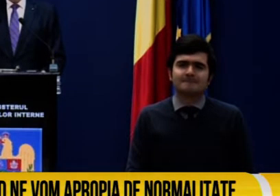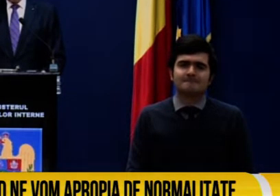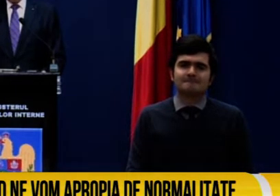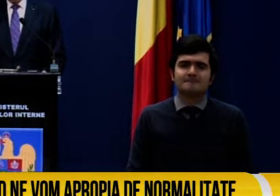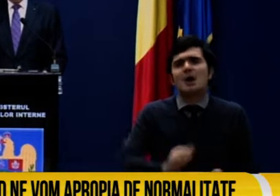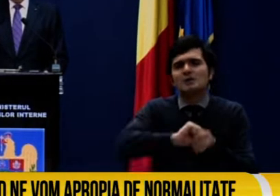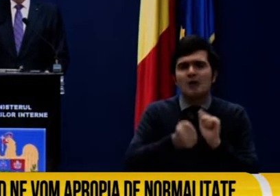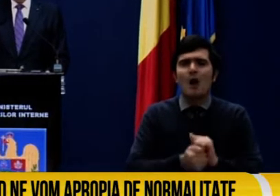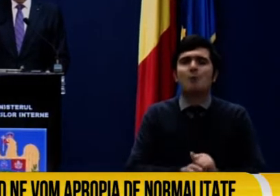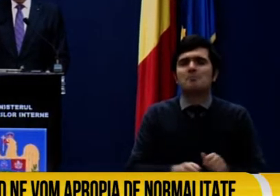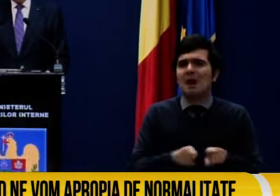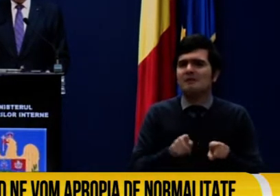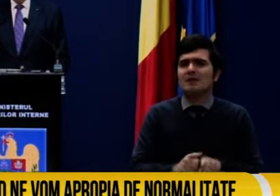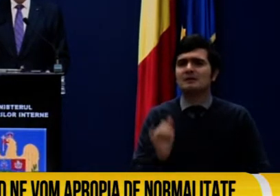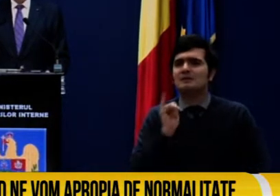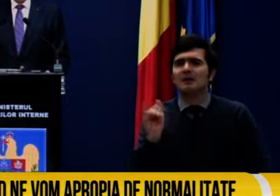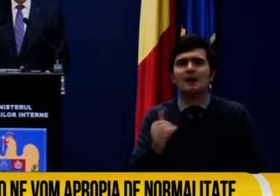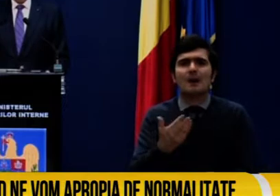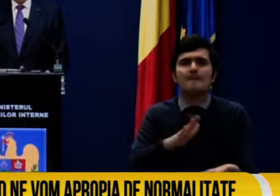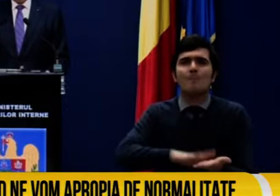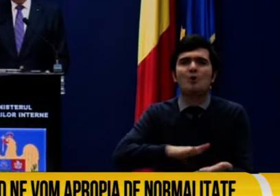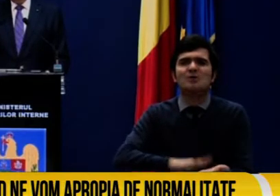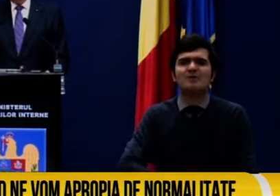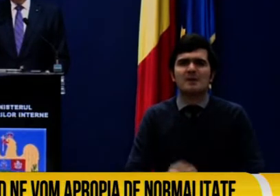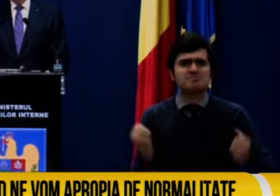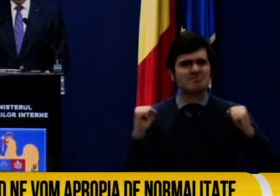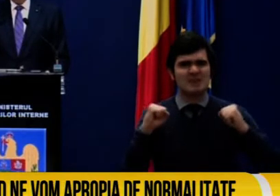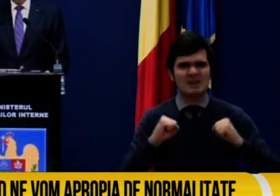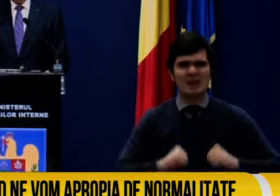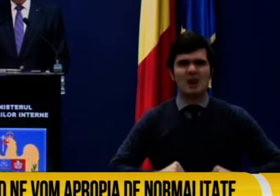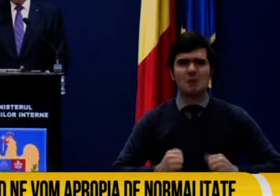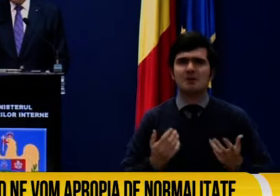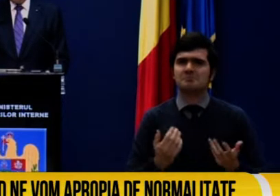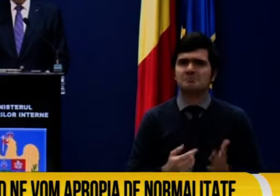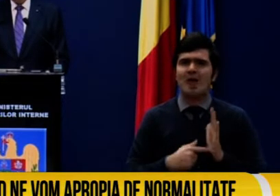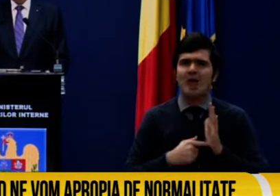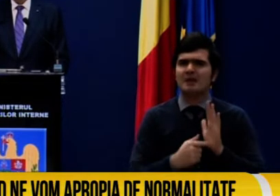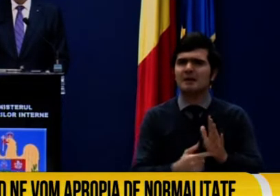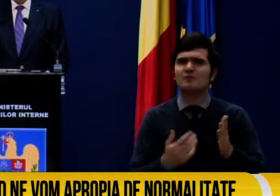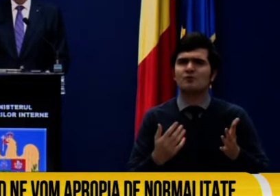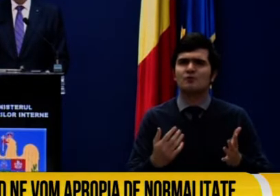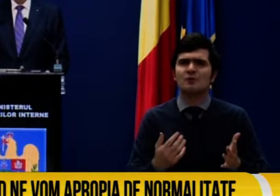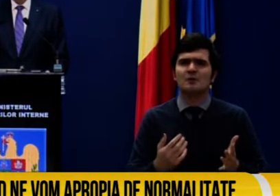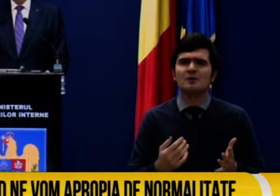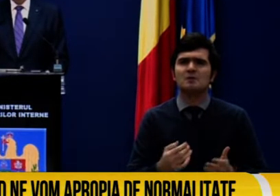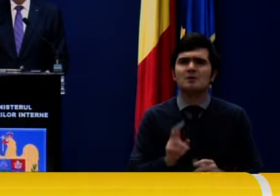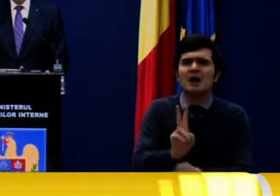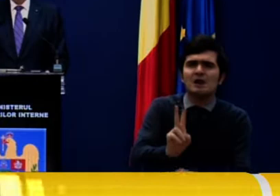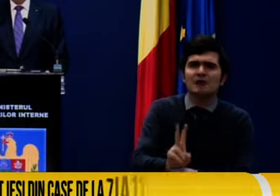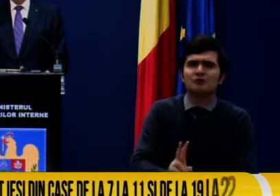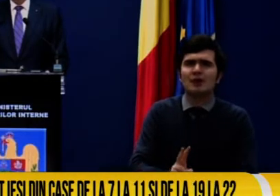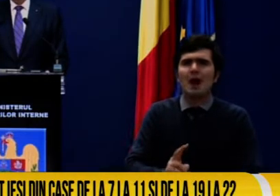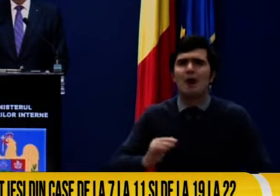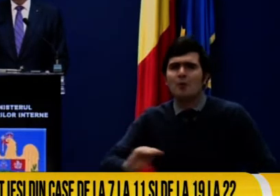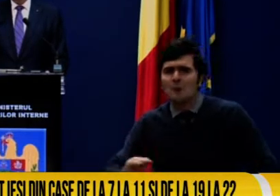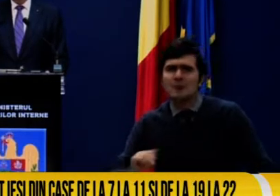Deplasarea Din motive justificate Precum îngrijirea însoțirea unui minor sau copil La